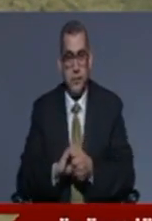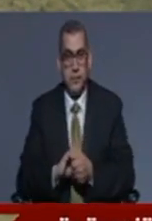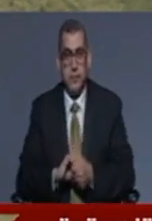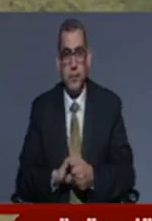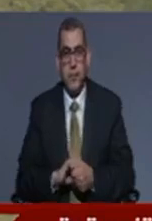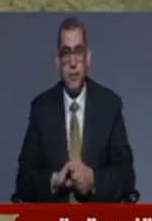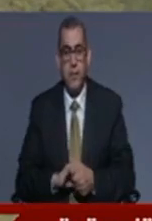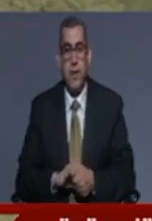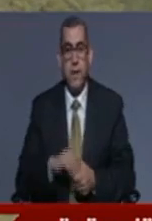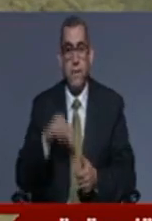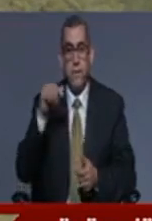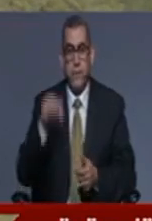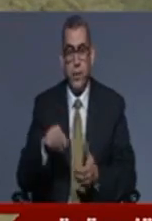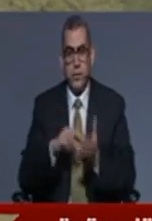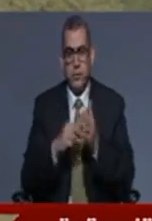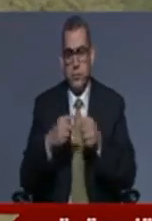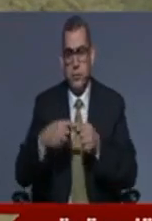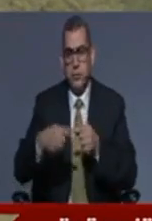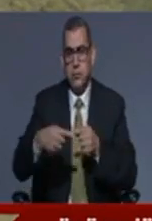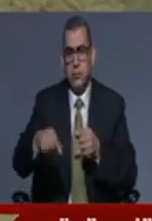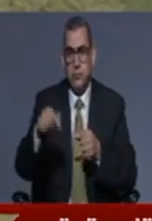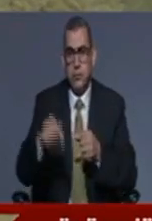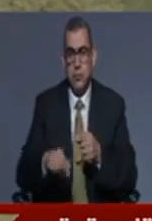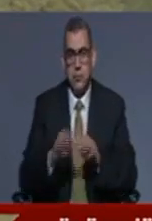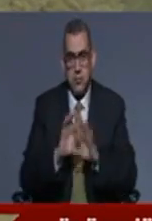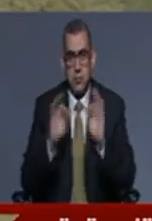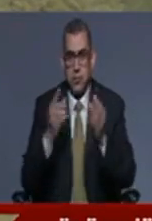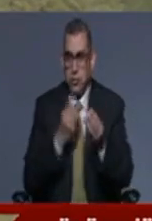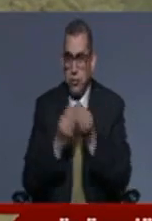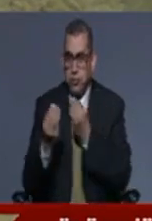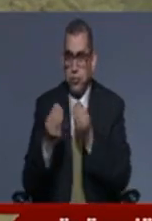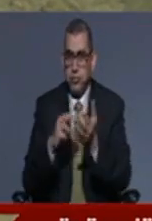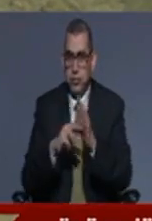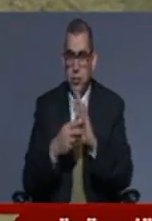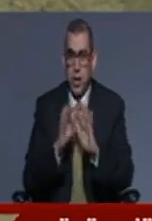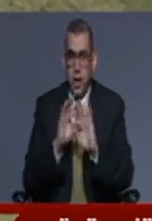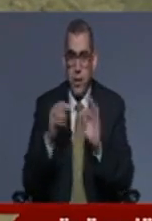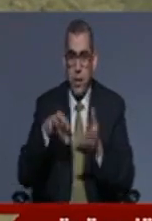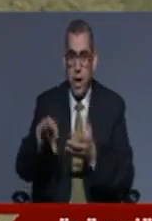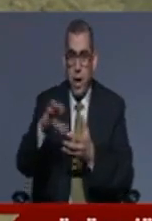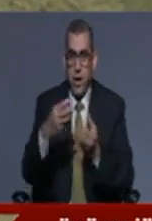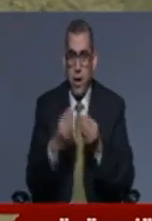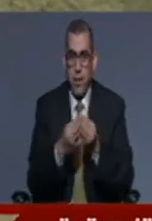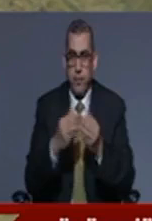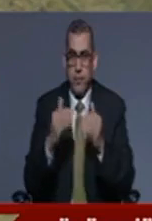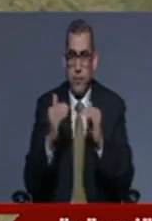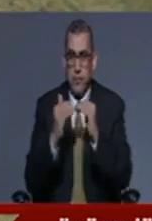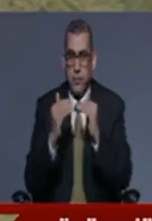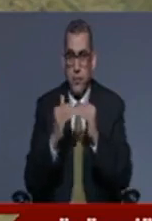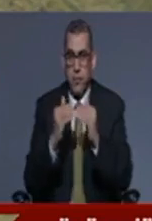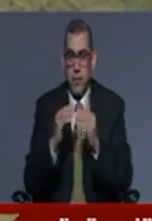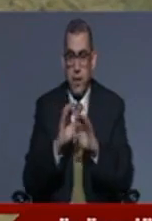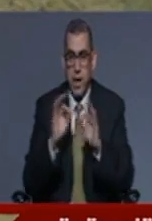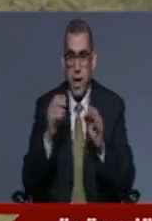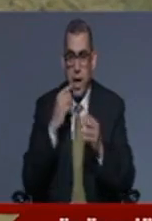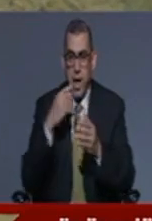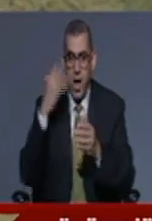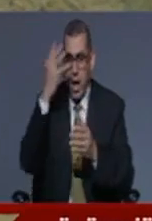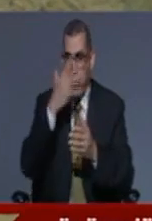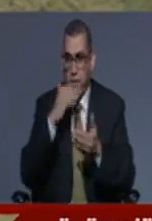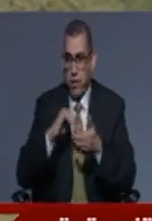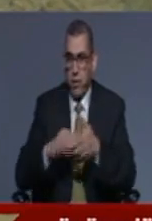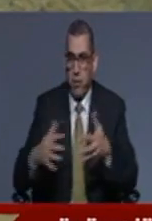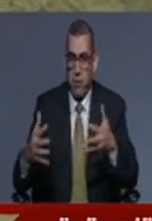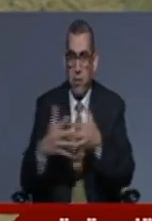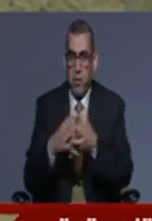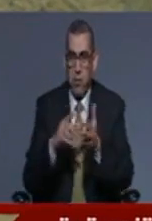التي نتج عنها إحراز المجموعات الاقتصادية الإقليمية لغرب أفريقيا